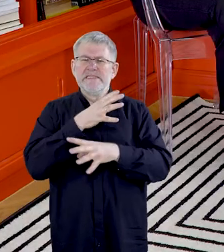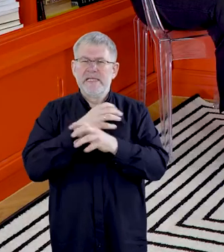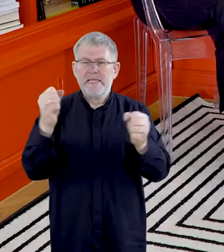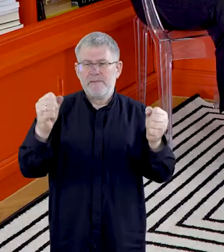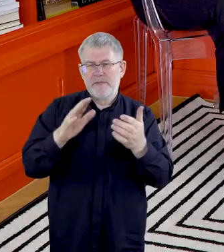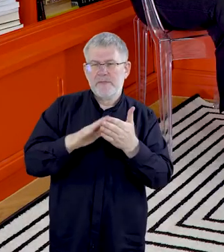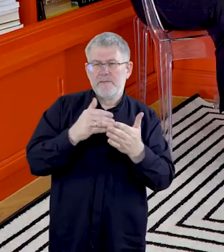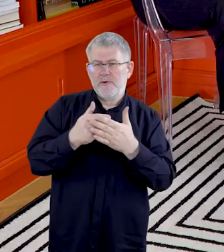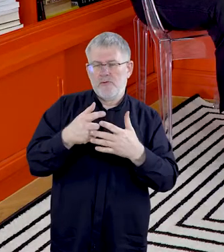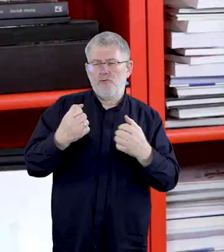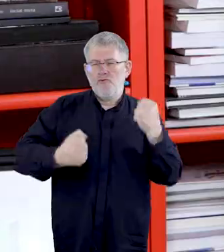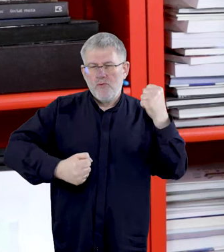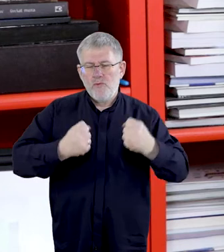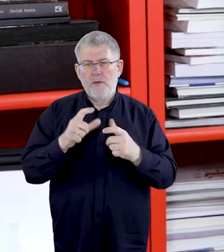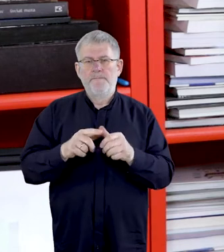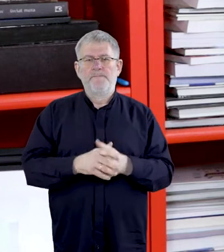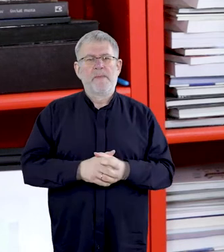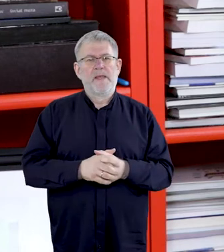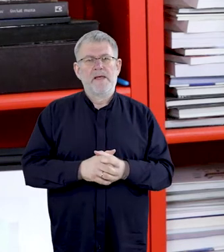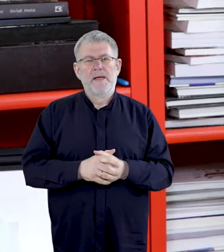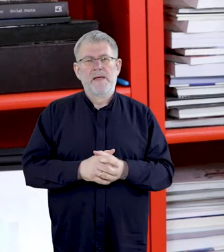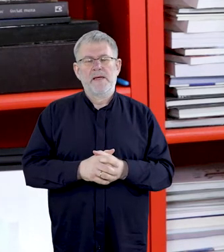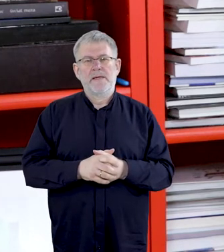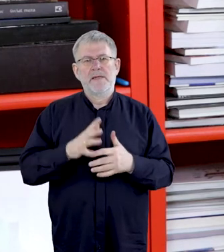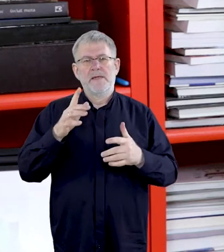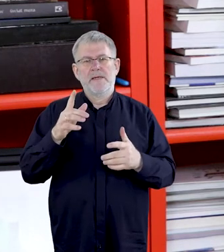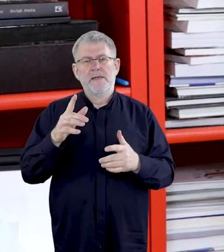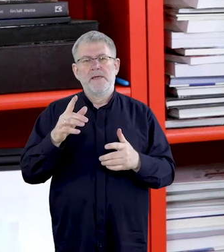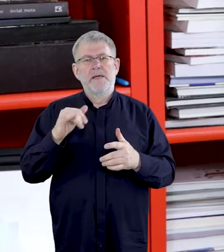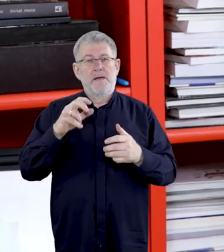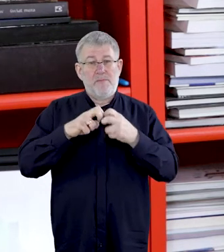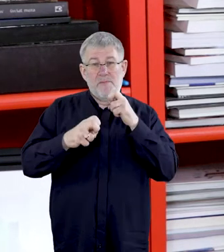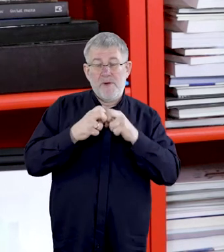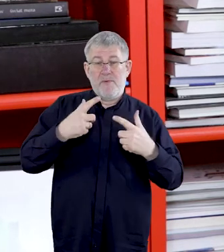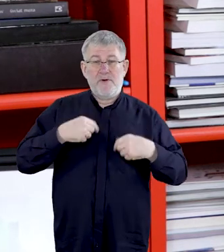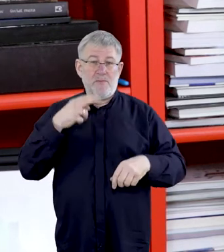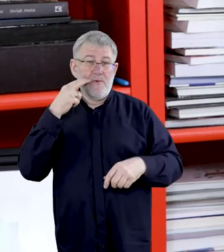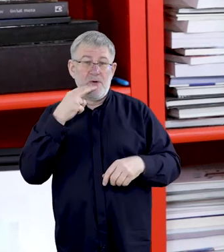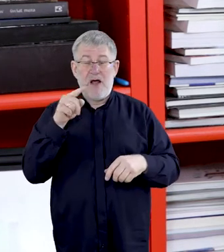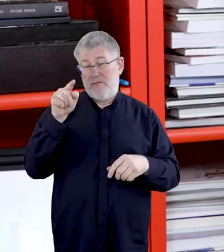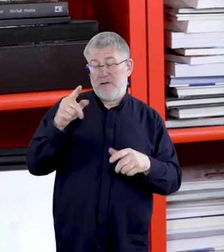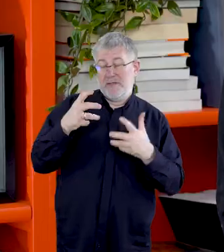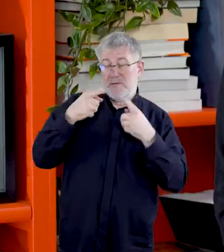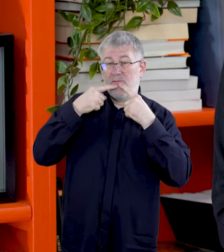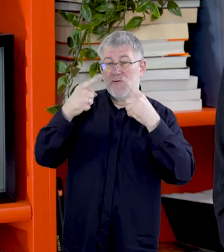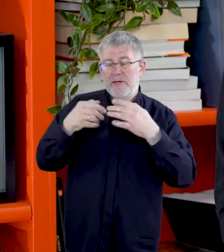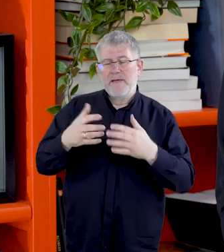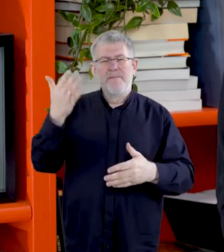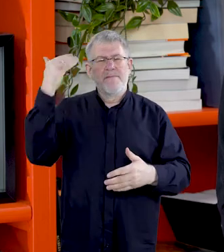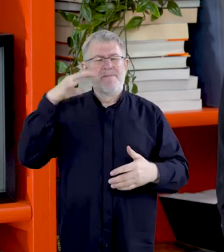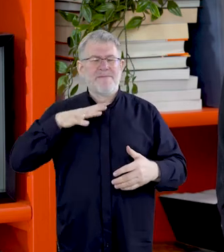dramatycznym, nie chcąc wprowadzać w ogóle takie problemy osób niesłyszących, ale o tym bym opowiedziała. Miałam taką